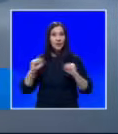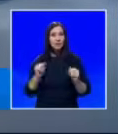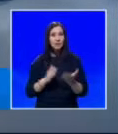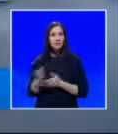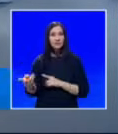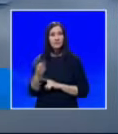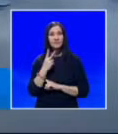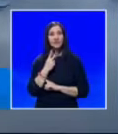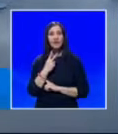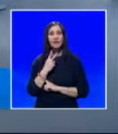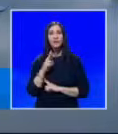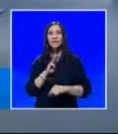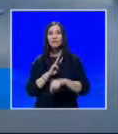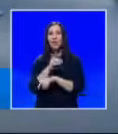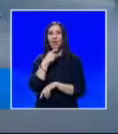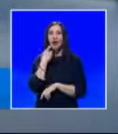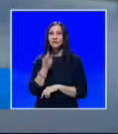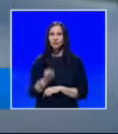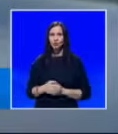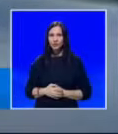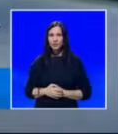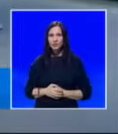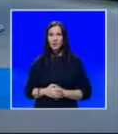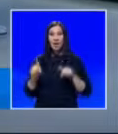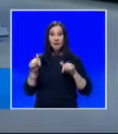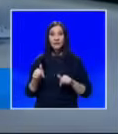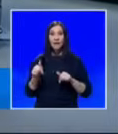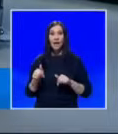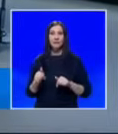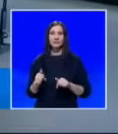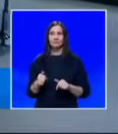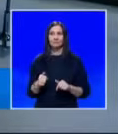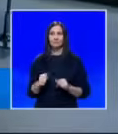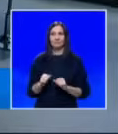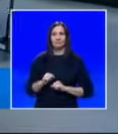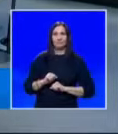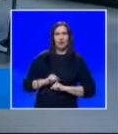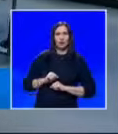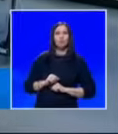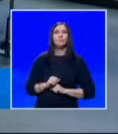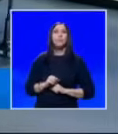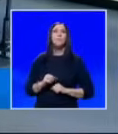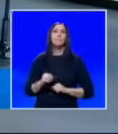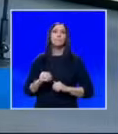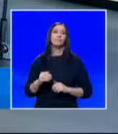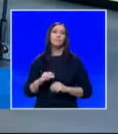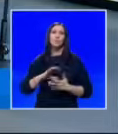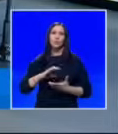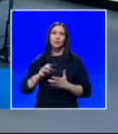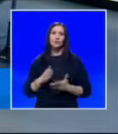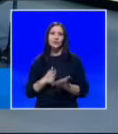през 2013 година. Сега се държат по абсолютно прагматичен политически